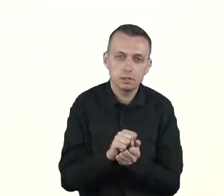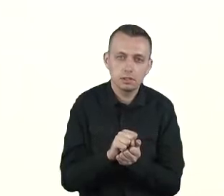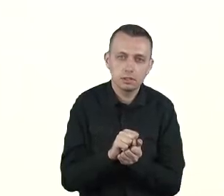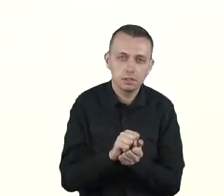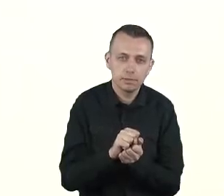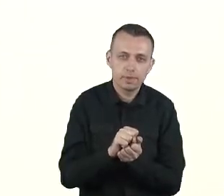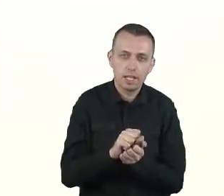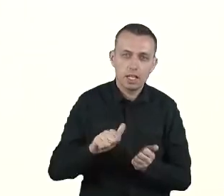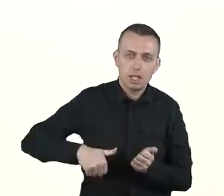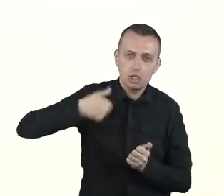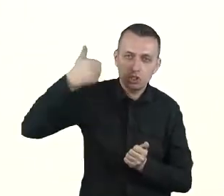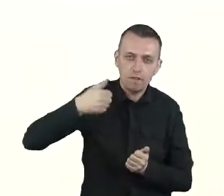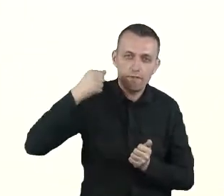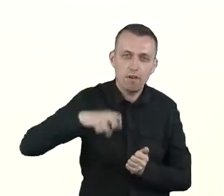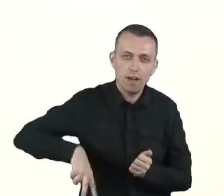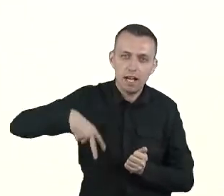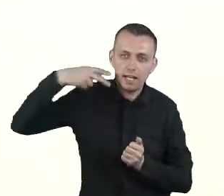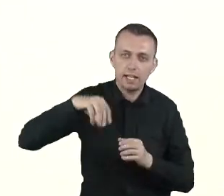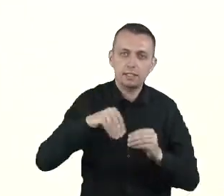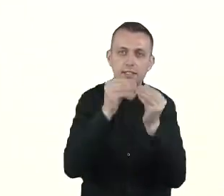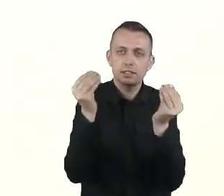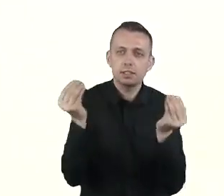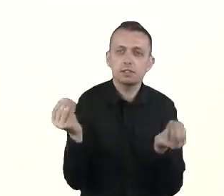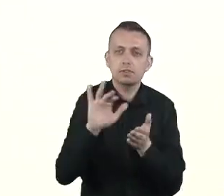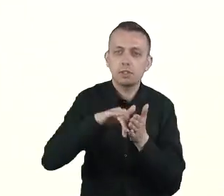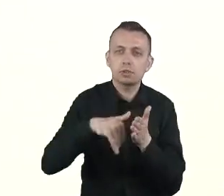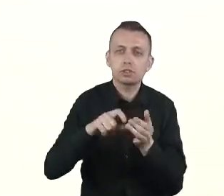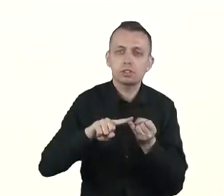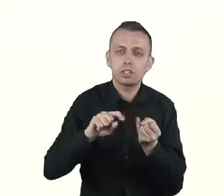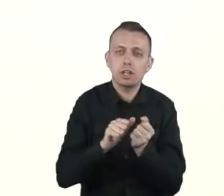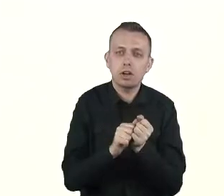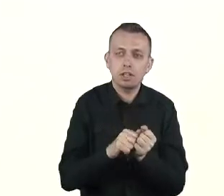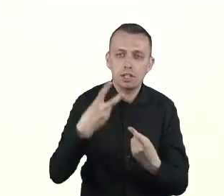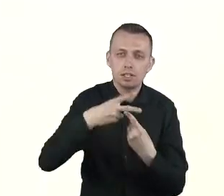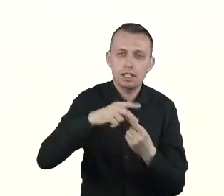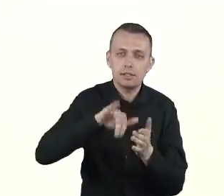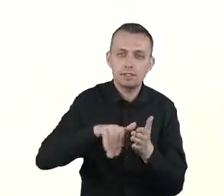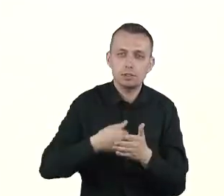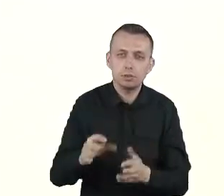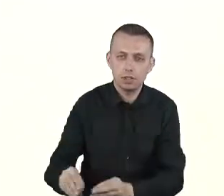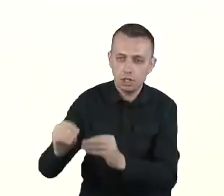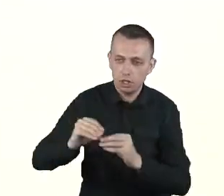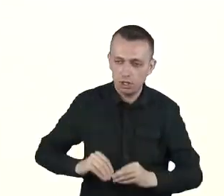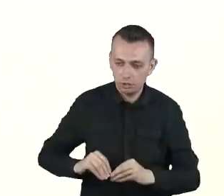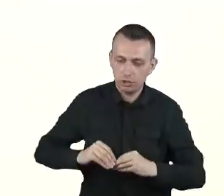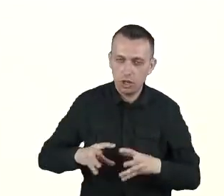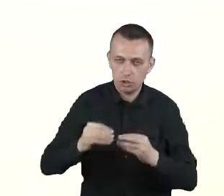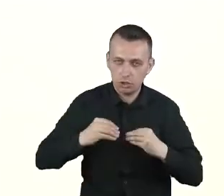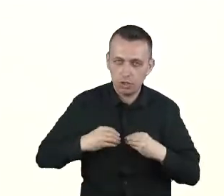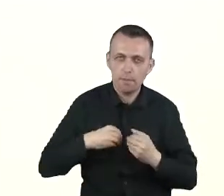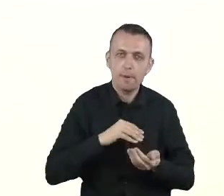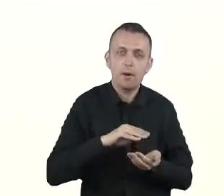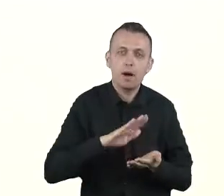Mariola Grodnicka, prezes Agencji Rozwoju Regionu Kutnowskiego, a także prezes Telewizji Kutno, odebrała nagrodę w plebiscycie Człowiek